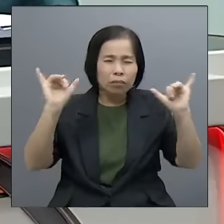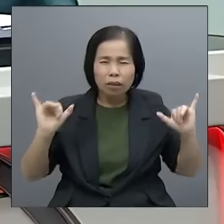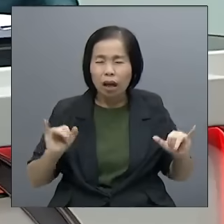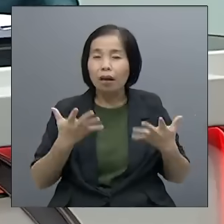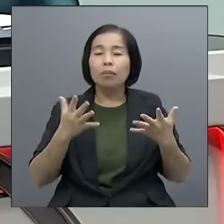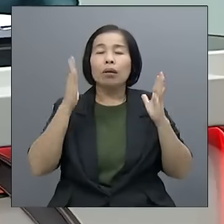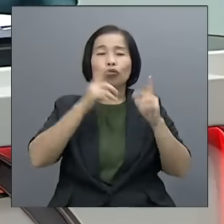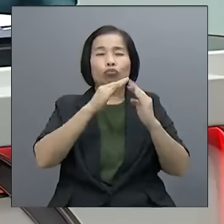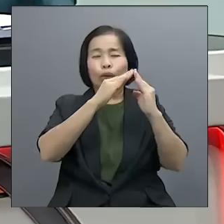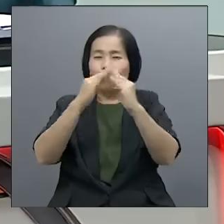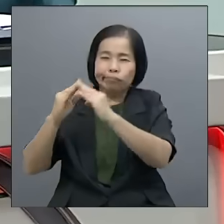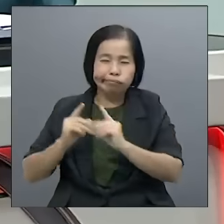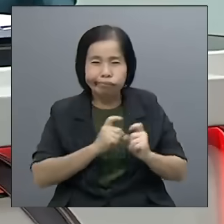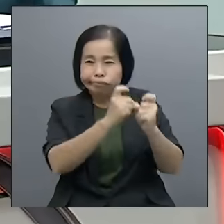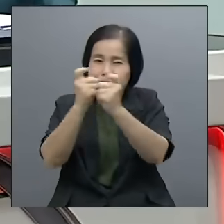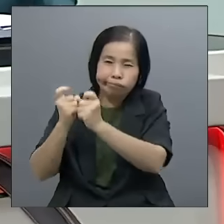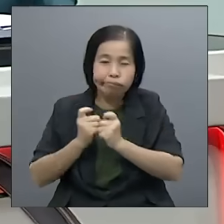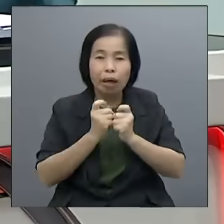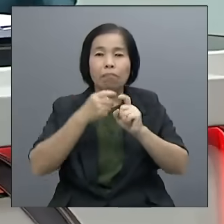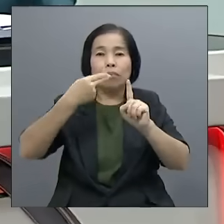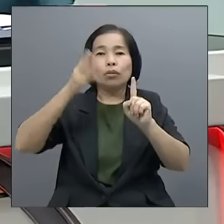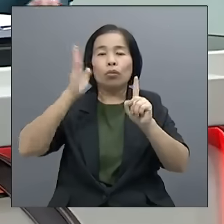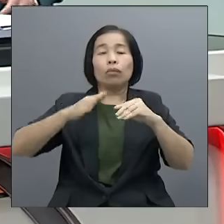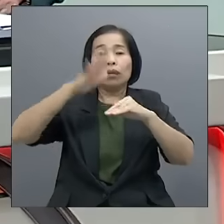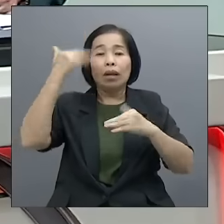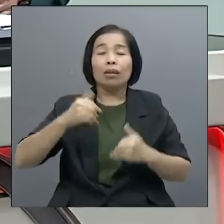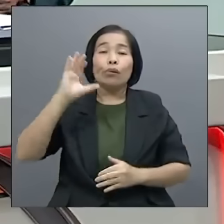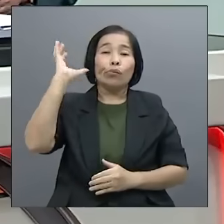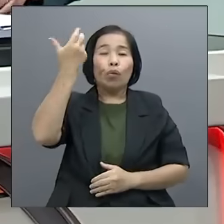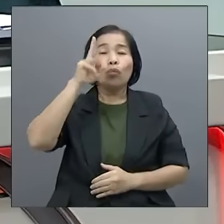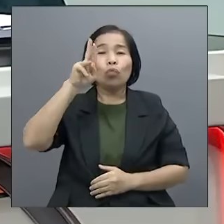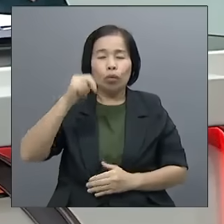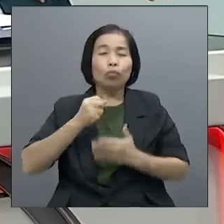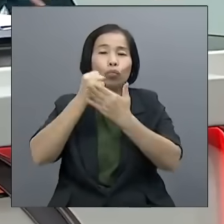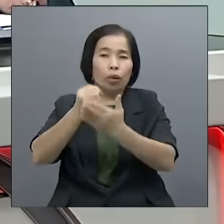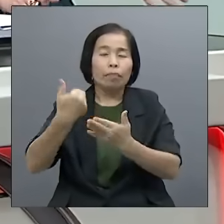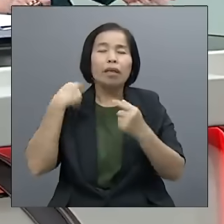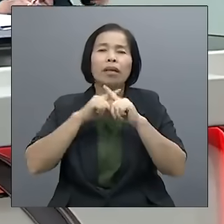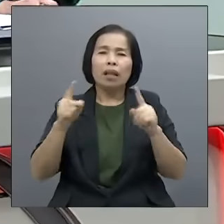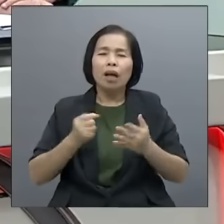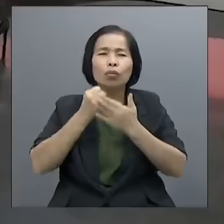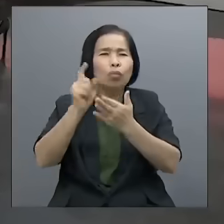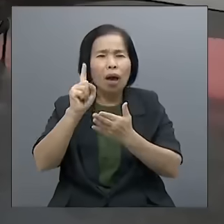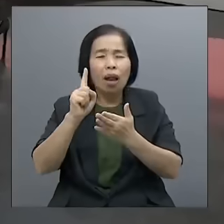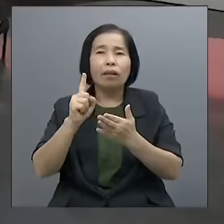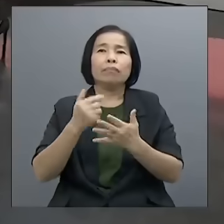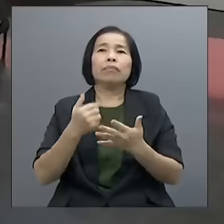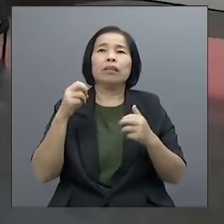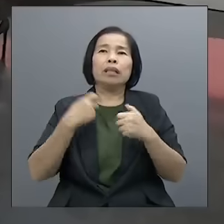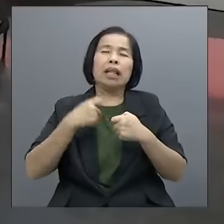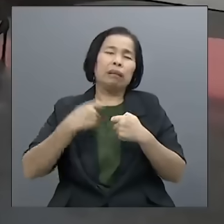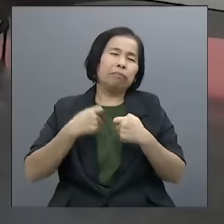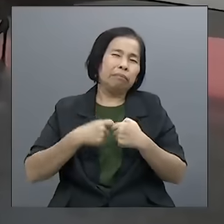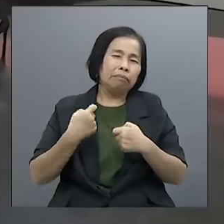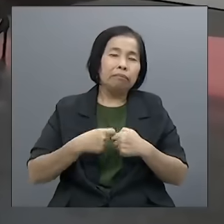ก็เสียหายอย่างหนักนานาชาติประกาศพร้อมจะให้ความช่วยเหลือนะคะแต่ว่าความช่วยเหลือที่จะส่งไปถึงที่ประสบภัยเนี่ยเป็นความท้าทายอย่างมากเล